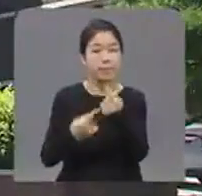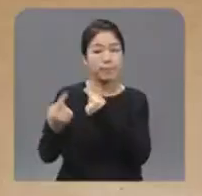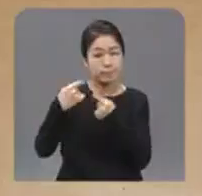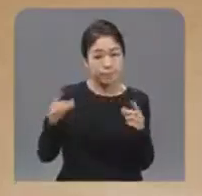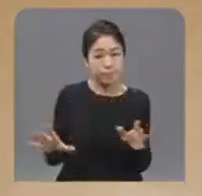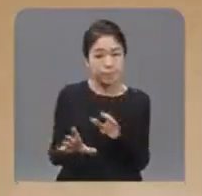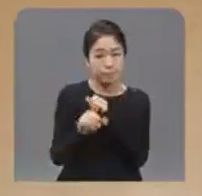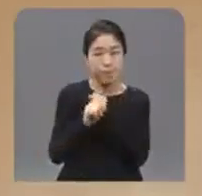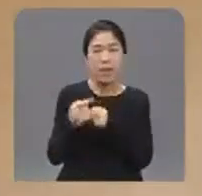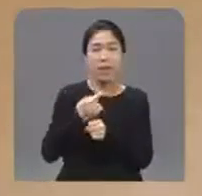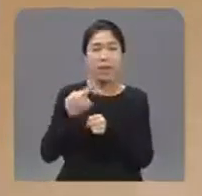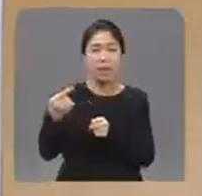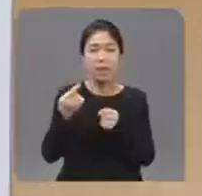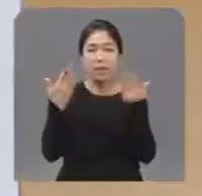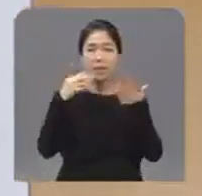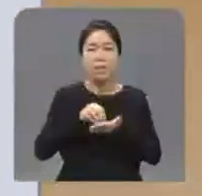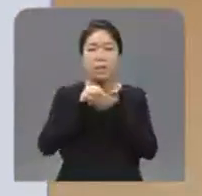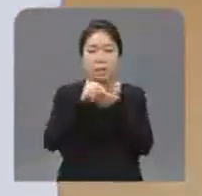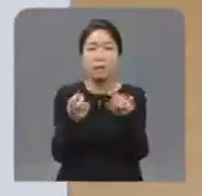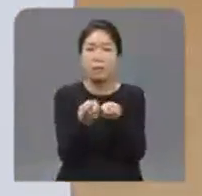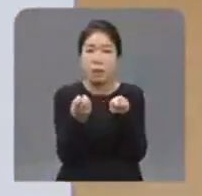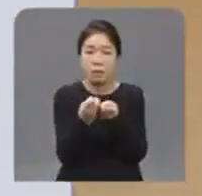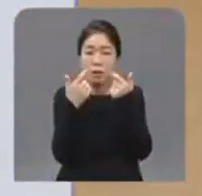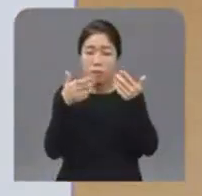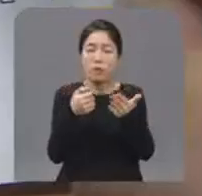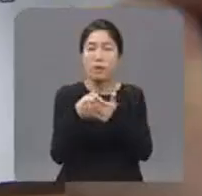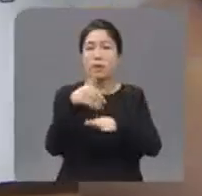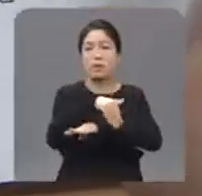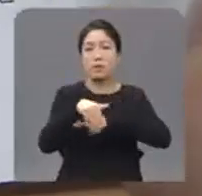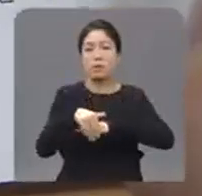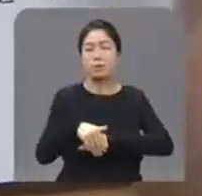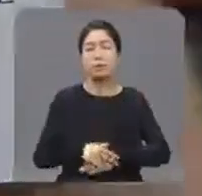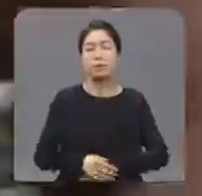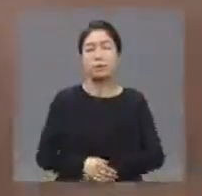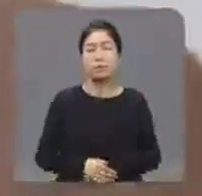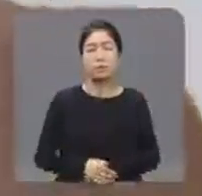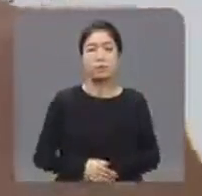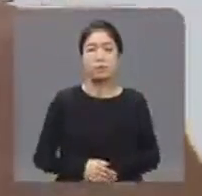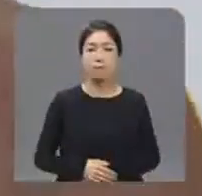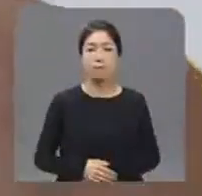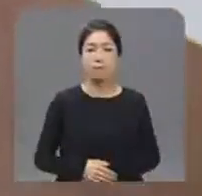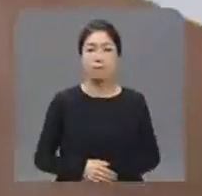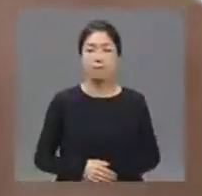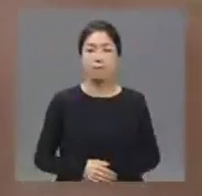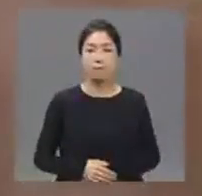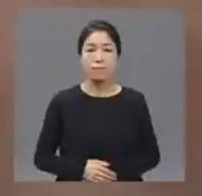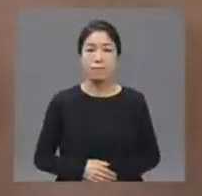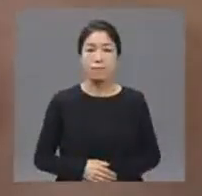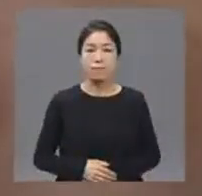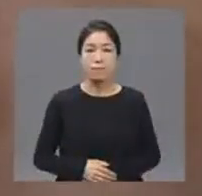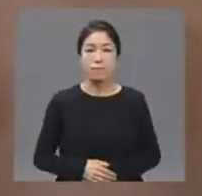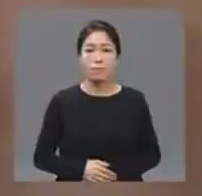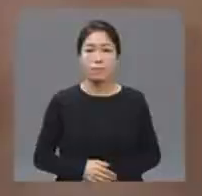뒤 내년도 입학요강을 확정할 계획입니다. KBS 뉴스 하선아입니다.